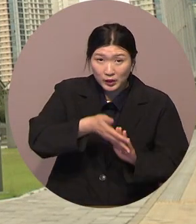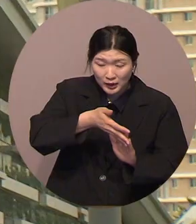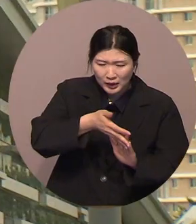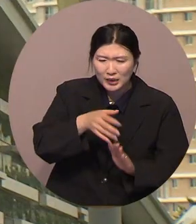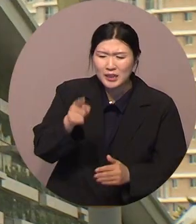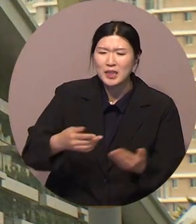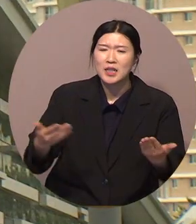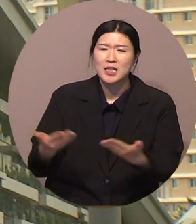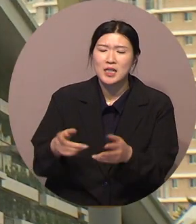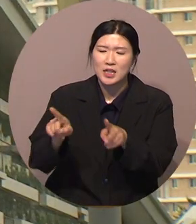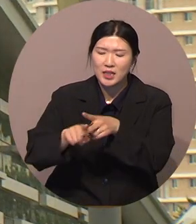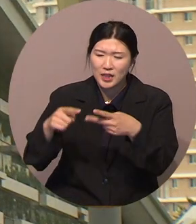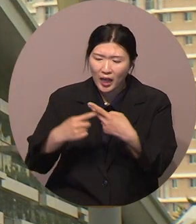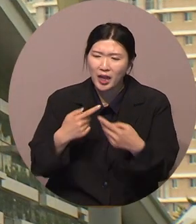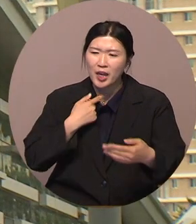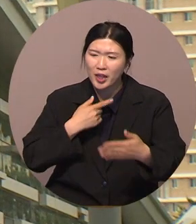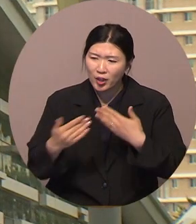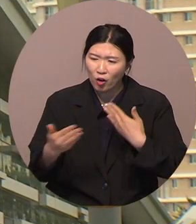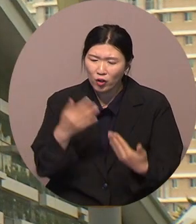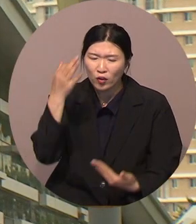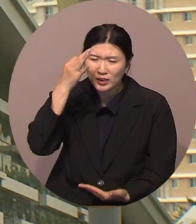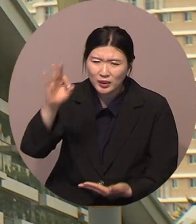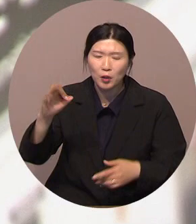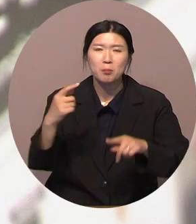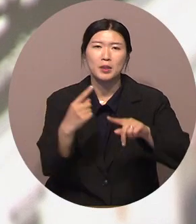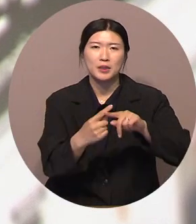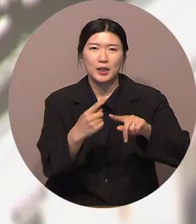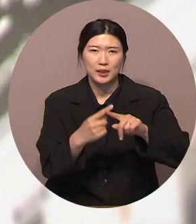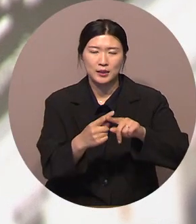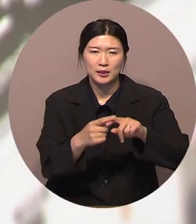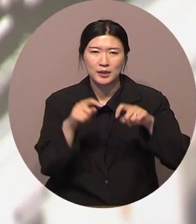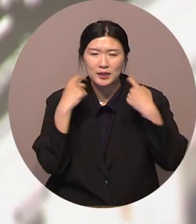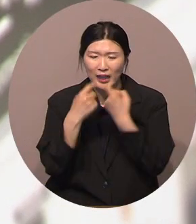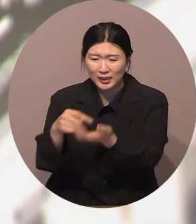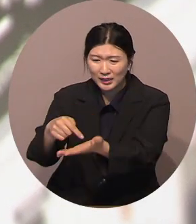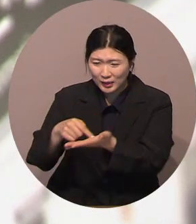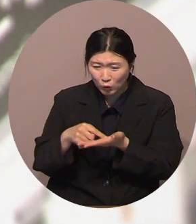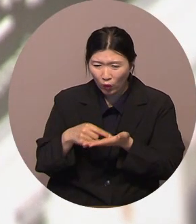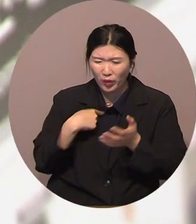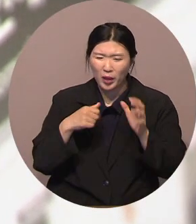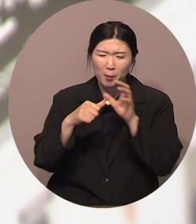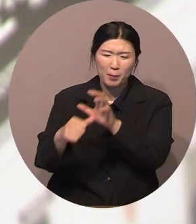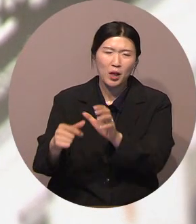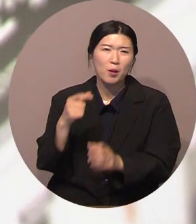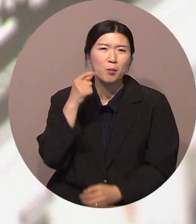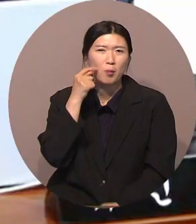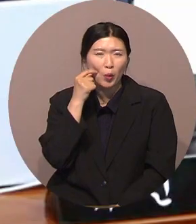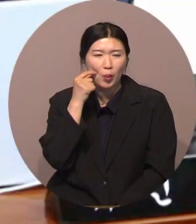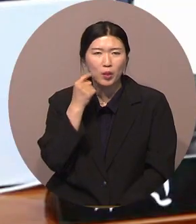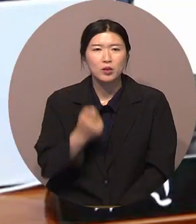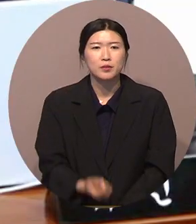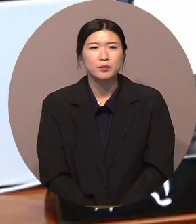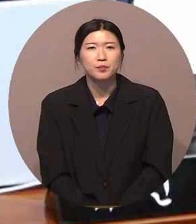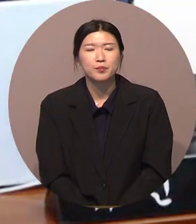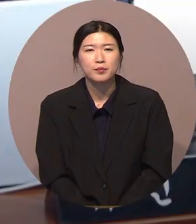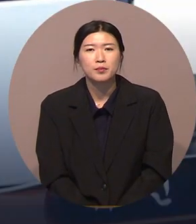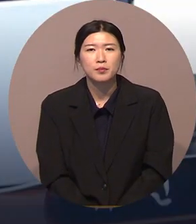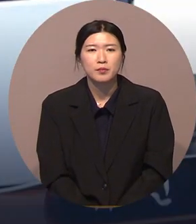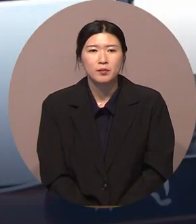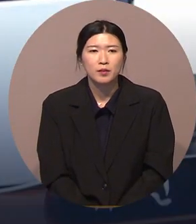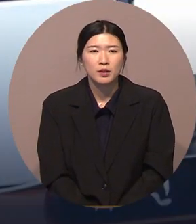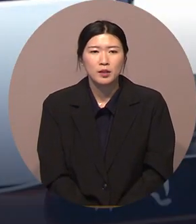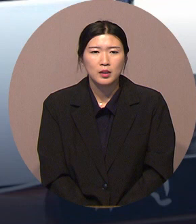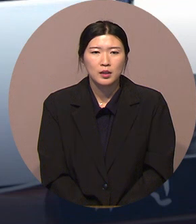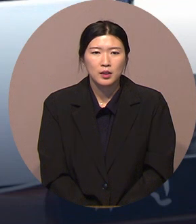높은 업무 이해도가 평가를 받은 것 같다며 개인의 자유로운 지원을 막을 수는 없다고 해명합니다 직위에서